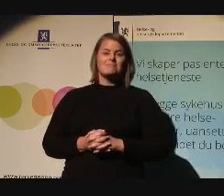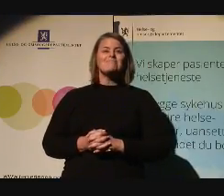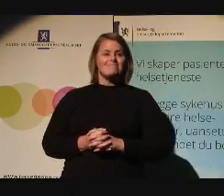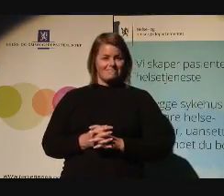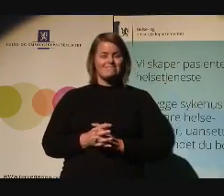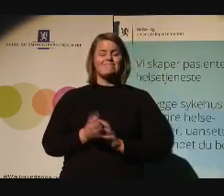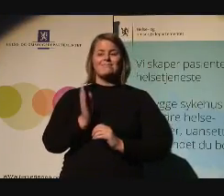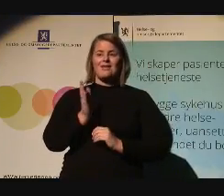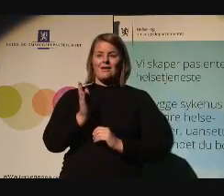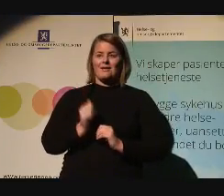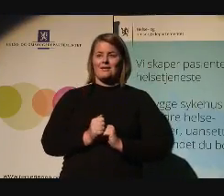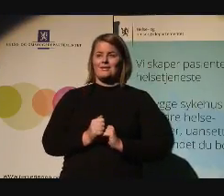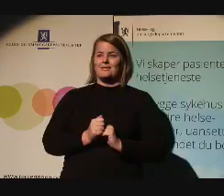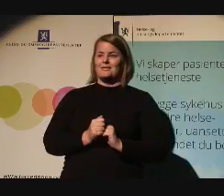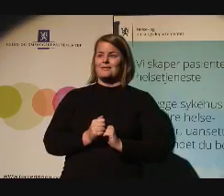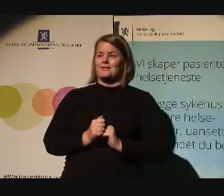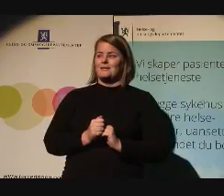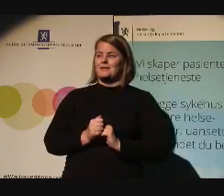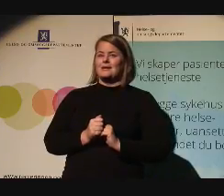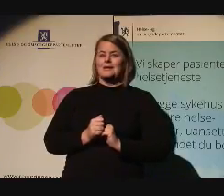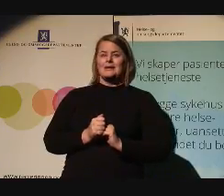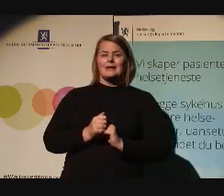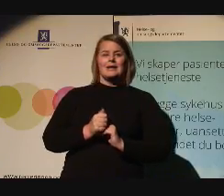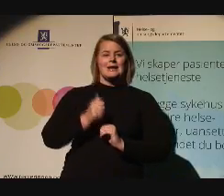Takk for det. Lederprisen for